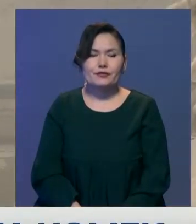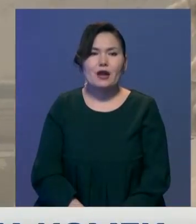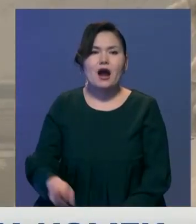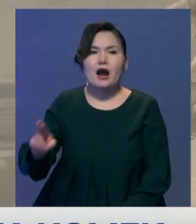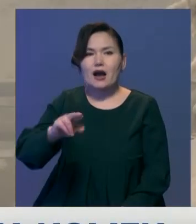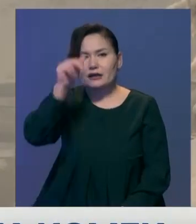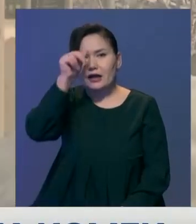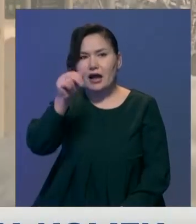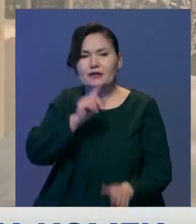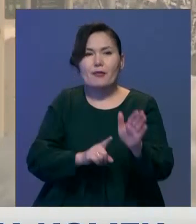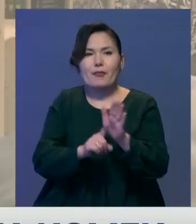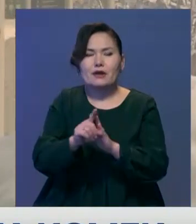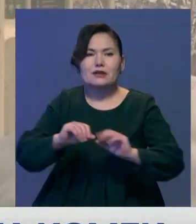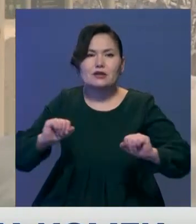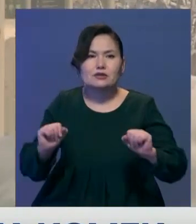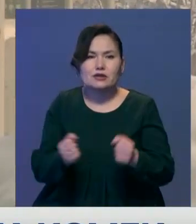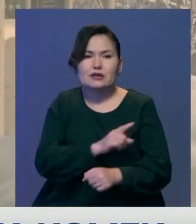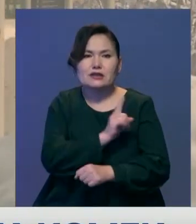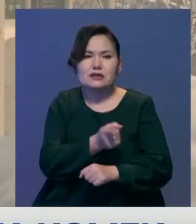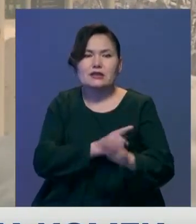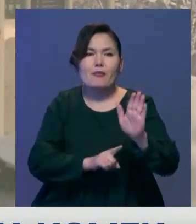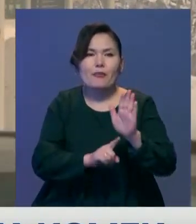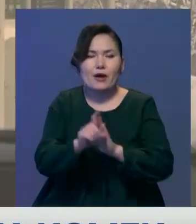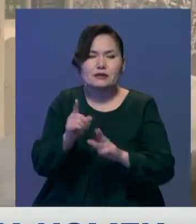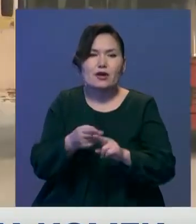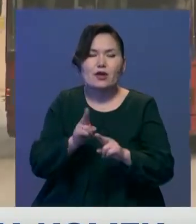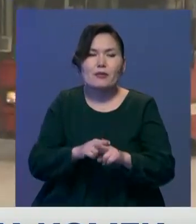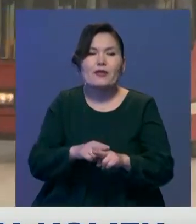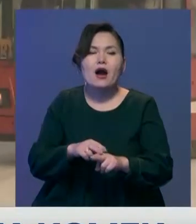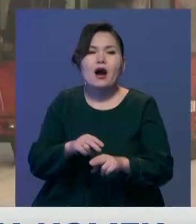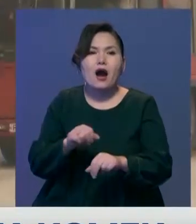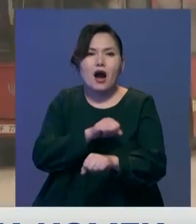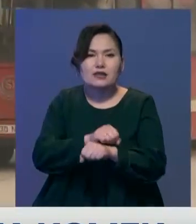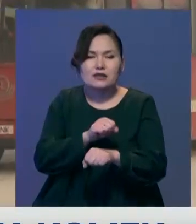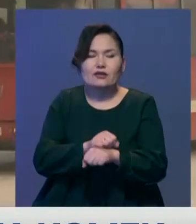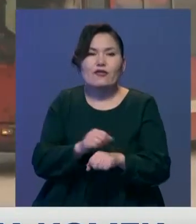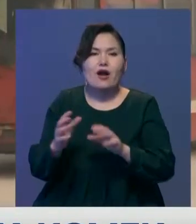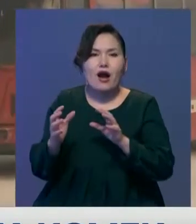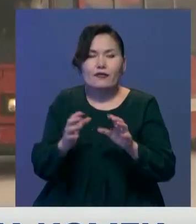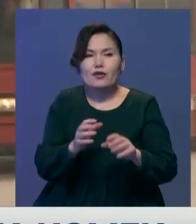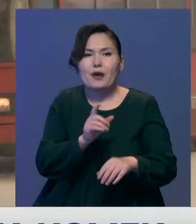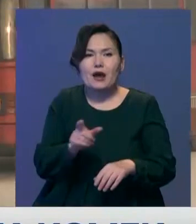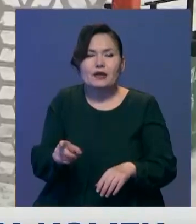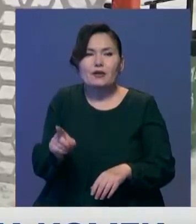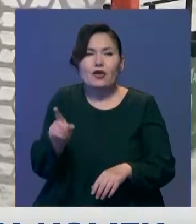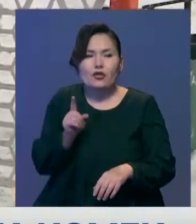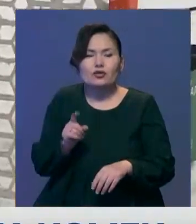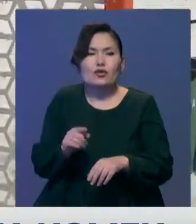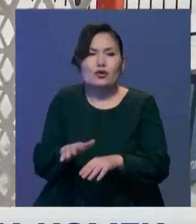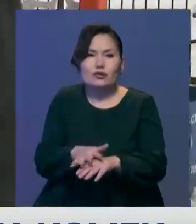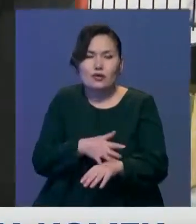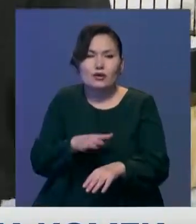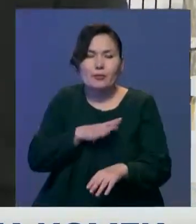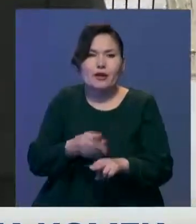Қаңтардың қақаған аязында аялдамада автобус күткен жұрт көп, өйткені сықырлаған суықта өскемендегі қоғамдық көліктің біршамасы сыр беріп істен шыққан. Облыстық